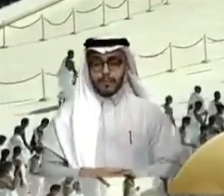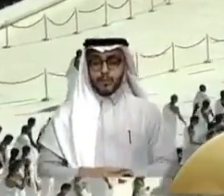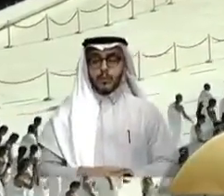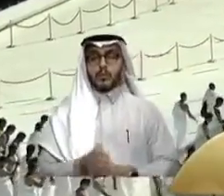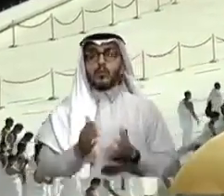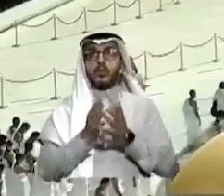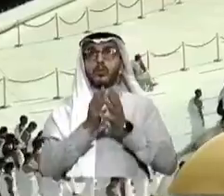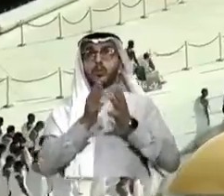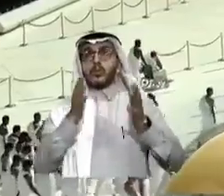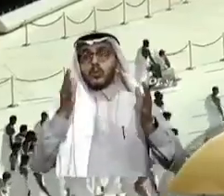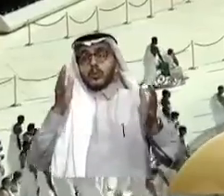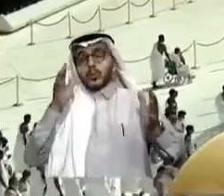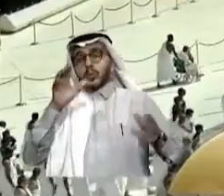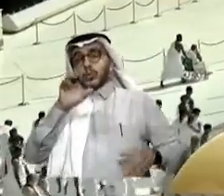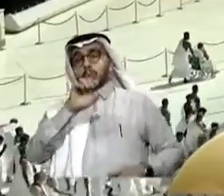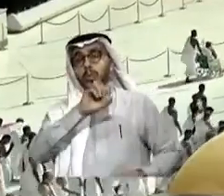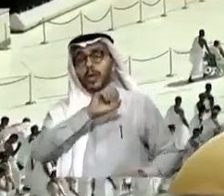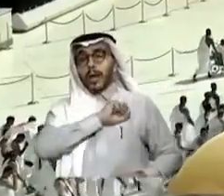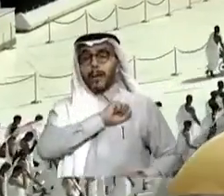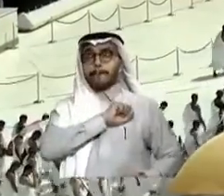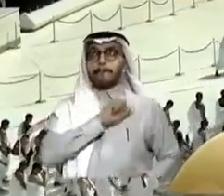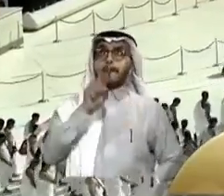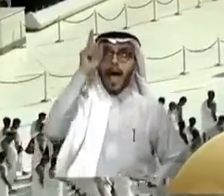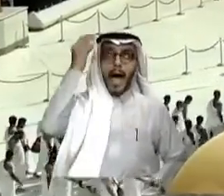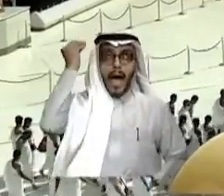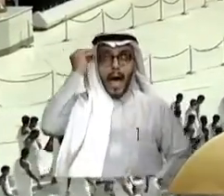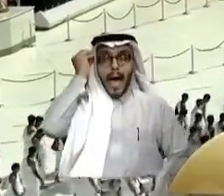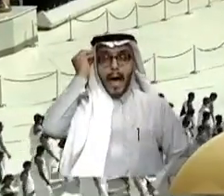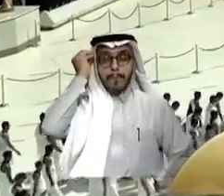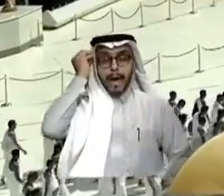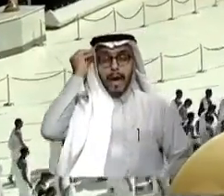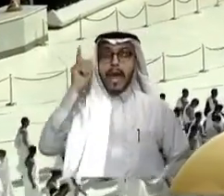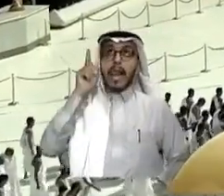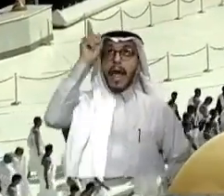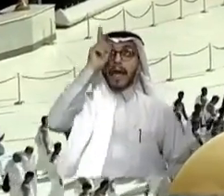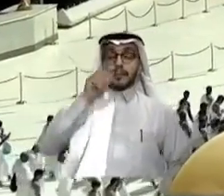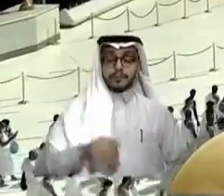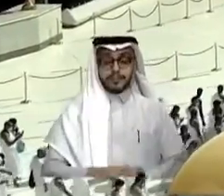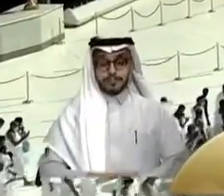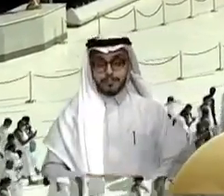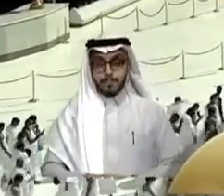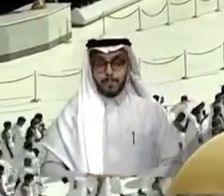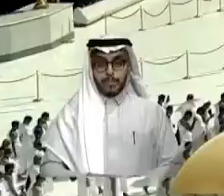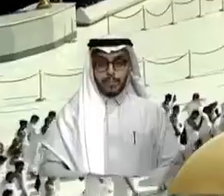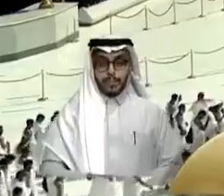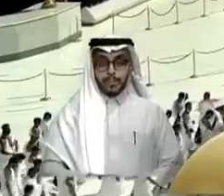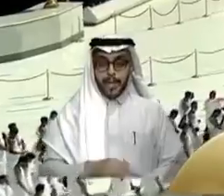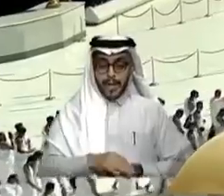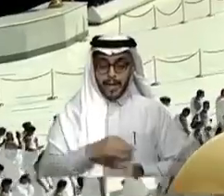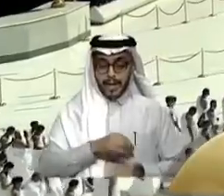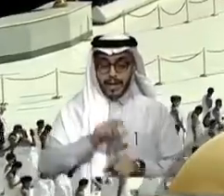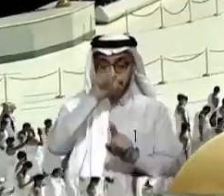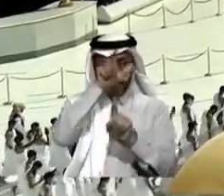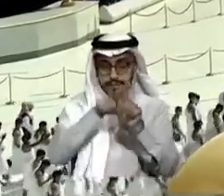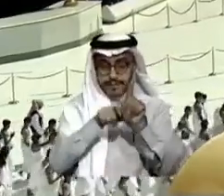ووسع كل شيء رحمة وحكمة وحلما. أيها الناس،